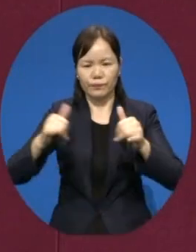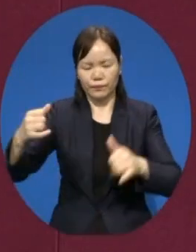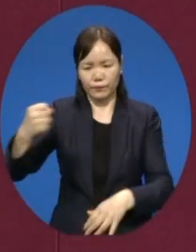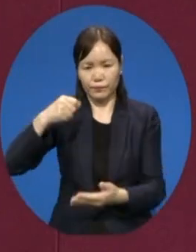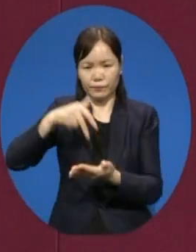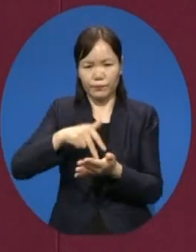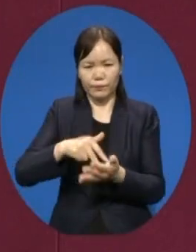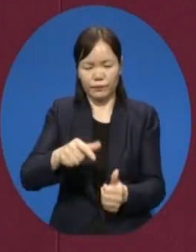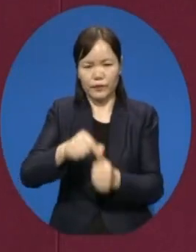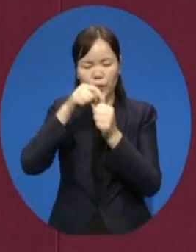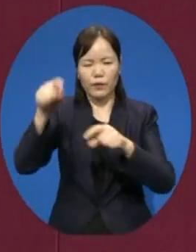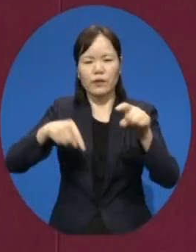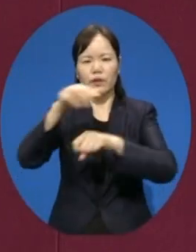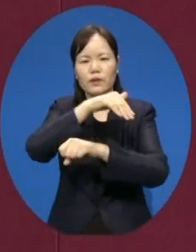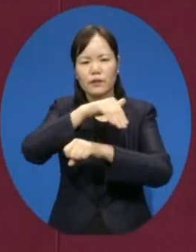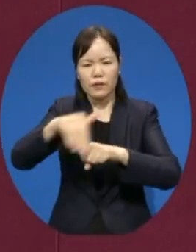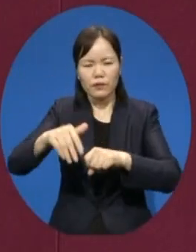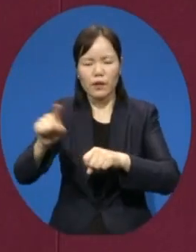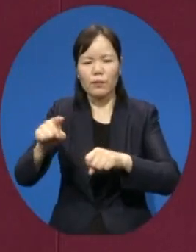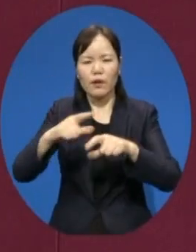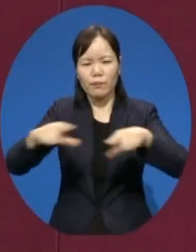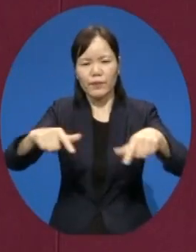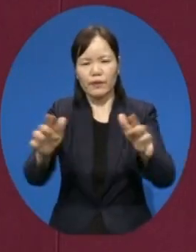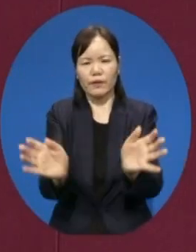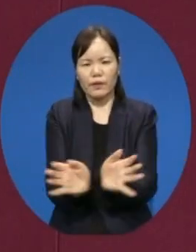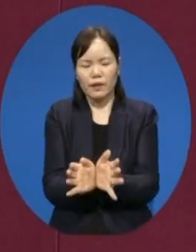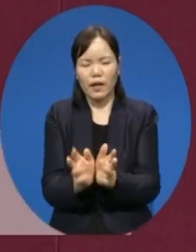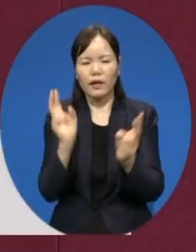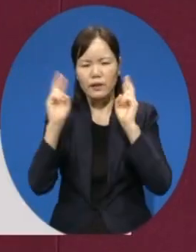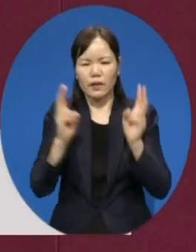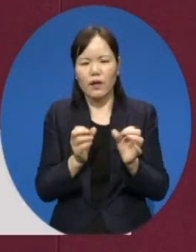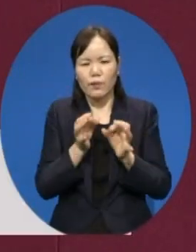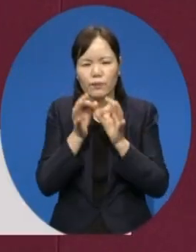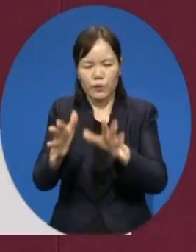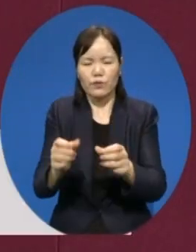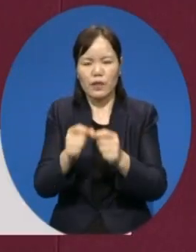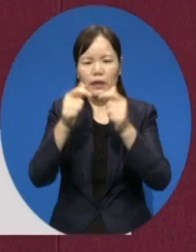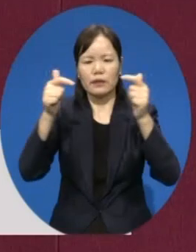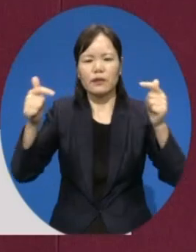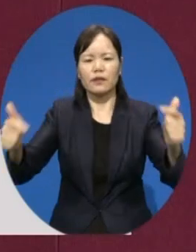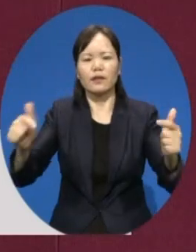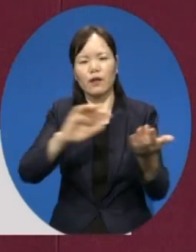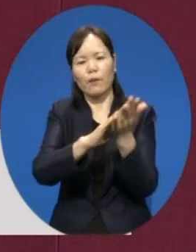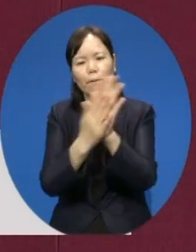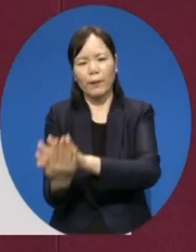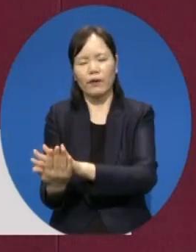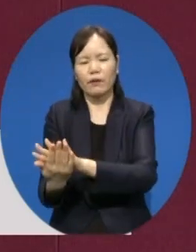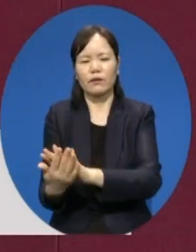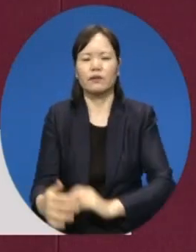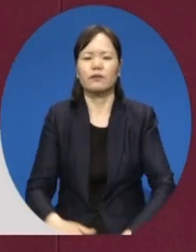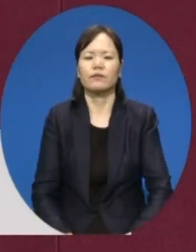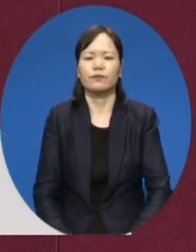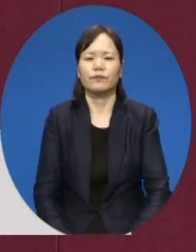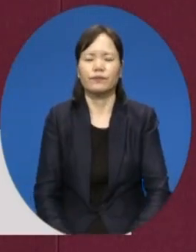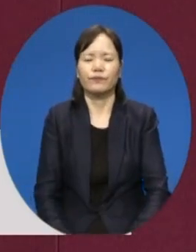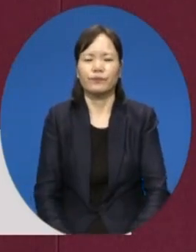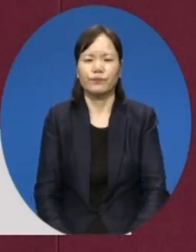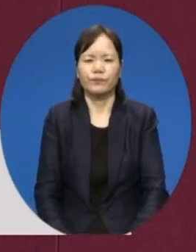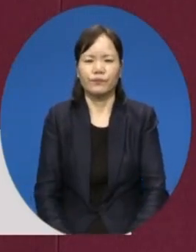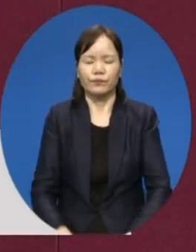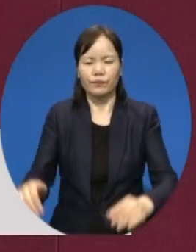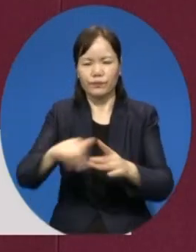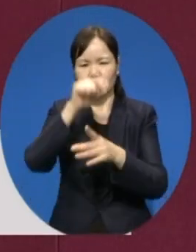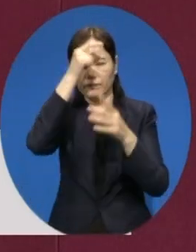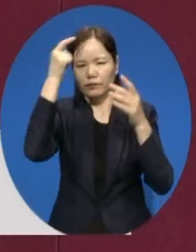국민의힘은 고용정책기조를 민간 부문 기업 투자를 활성화하는 것으로 대전환해 나갈 것입니다.